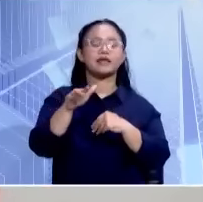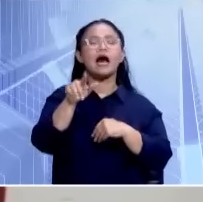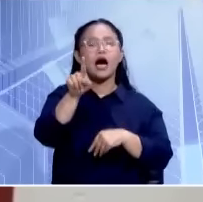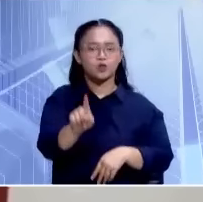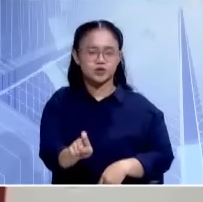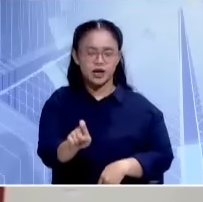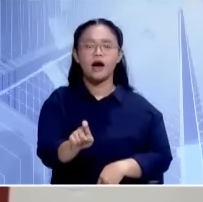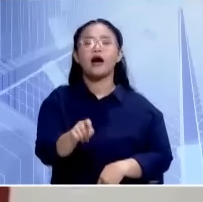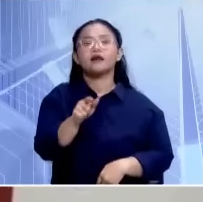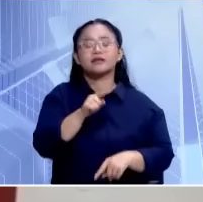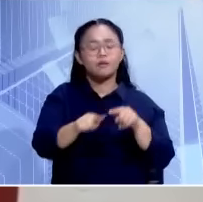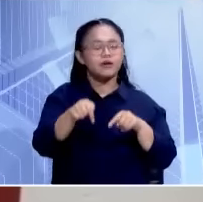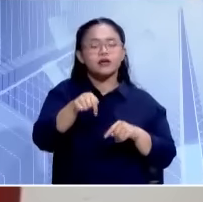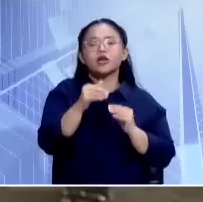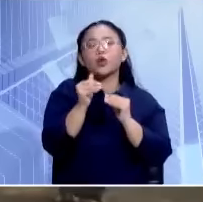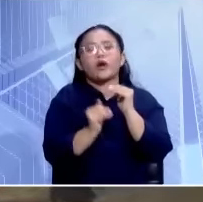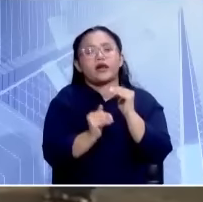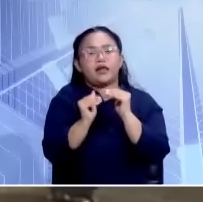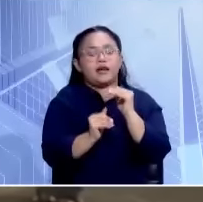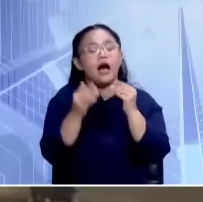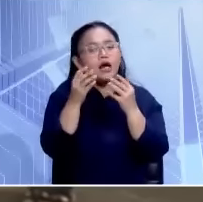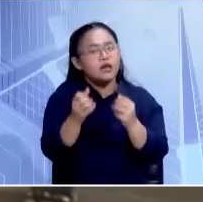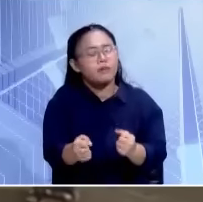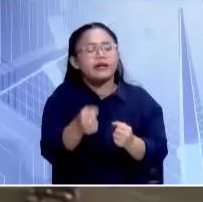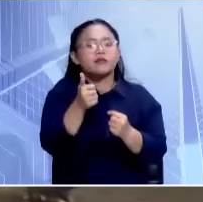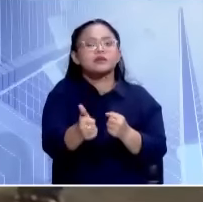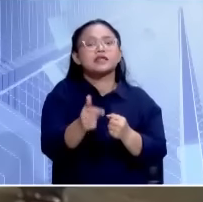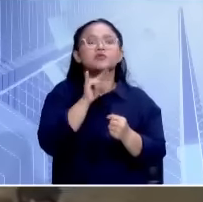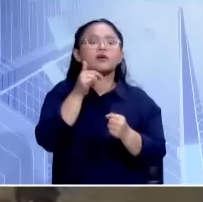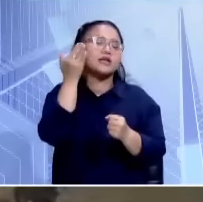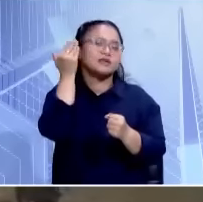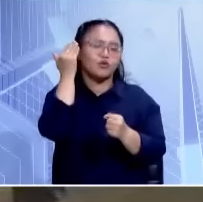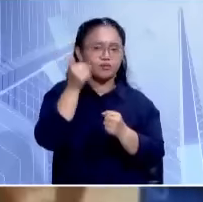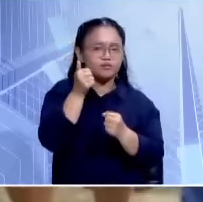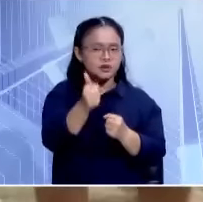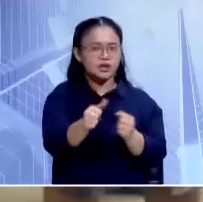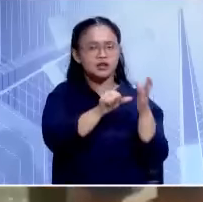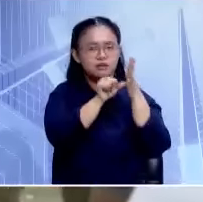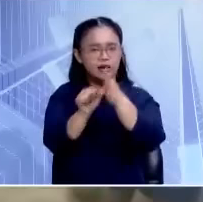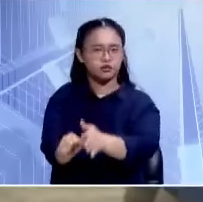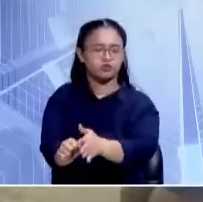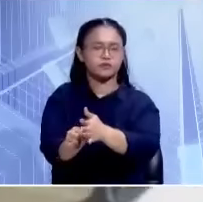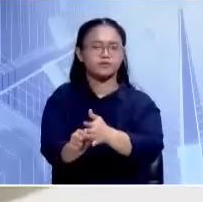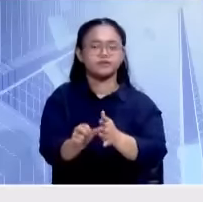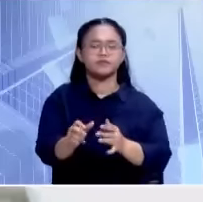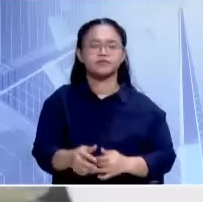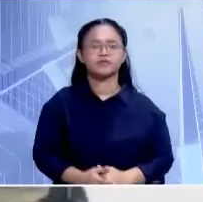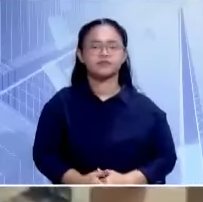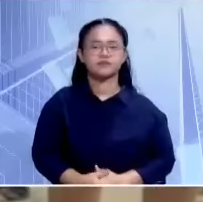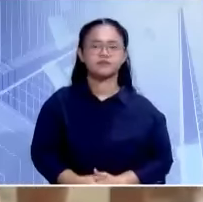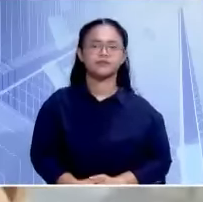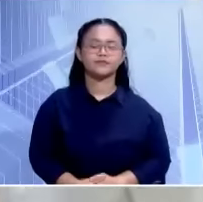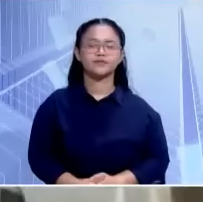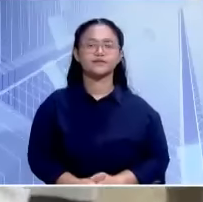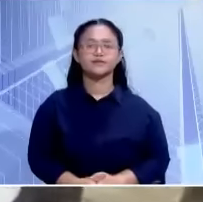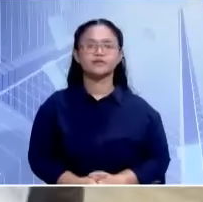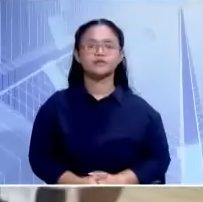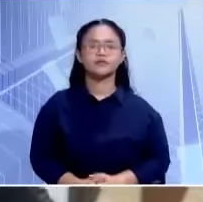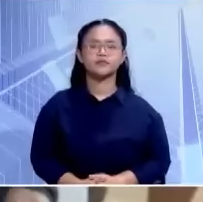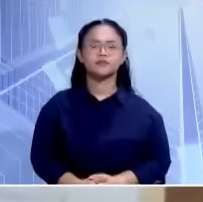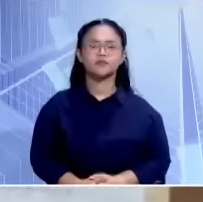Para nelayan pun berharap kuota BBM dikembalikan seperti semula. Dari Subang, Jawa Barat, Yudi